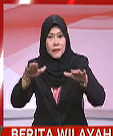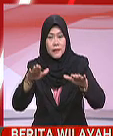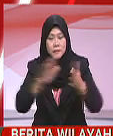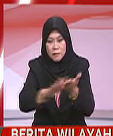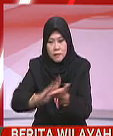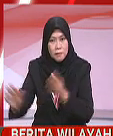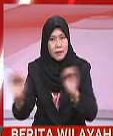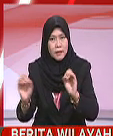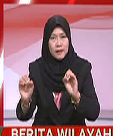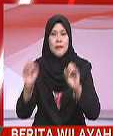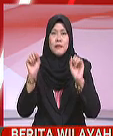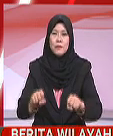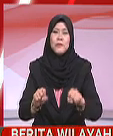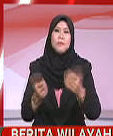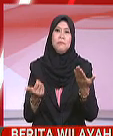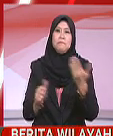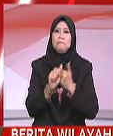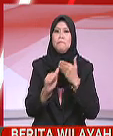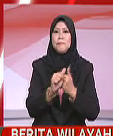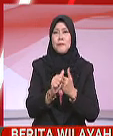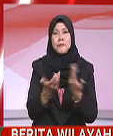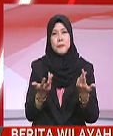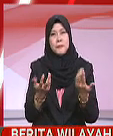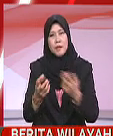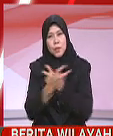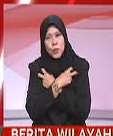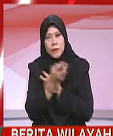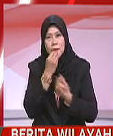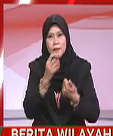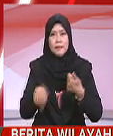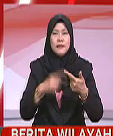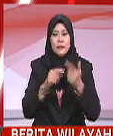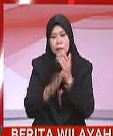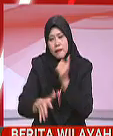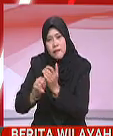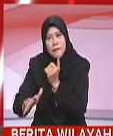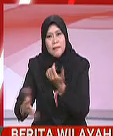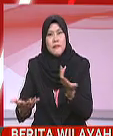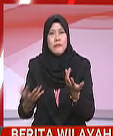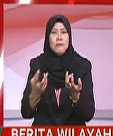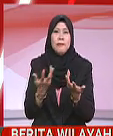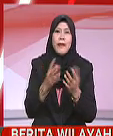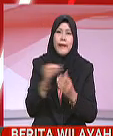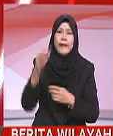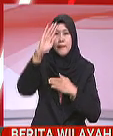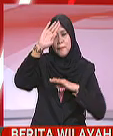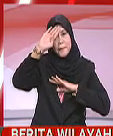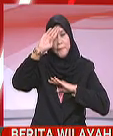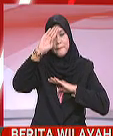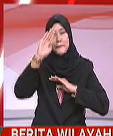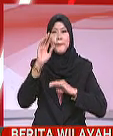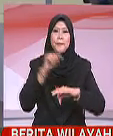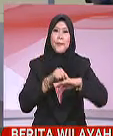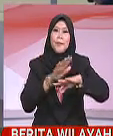mengundang risiko seperti keracunan makanan, cirit-birit, taun, kolera dan demam denggi.